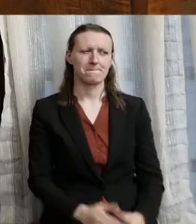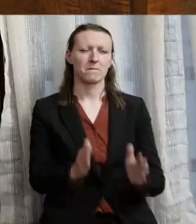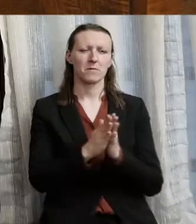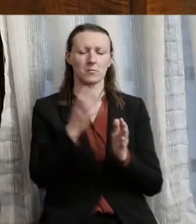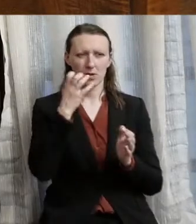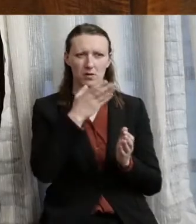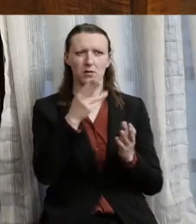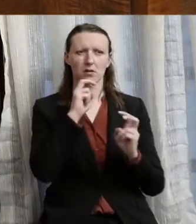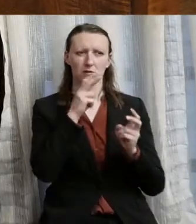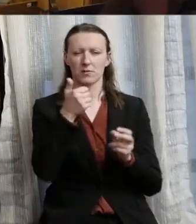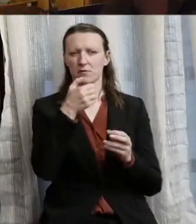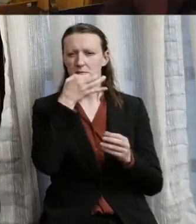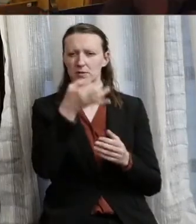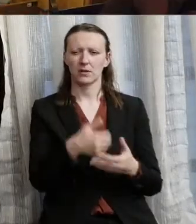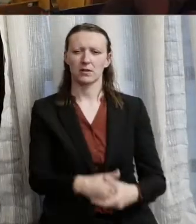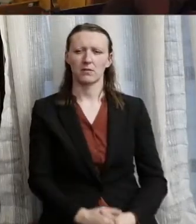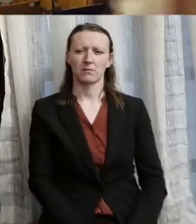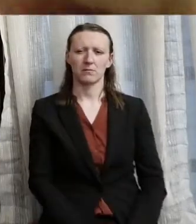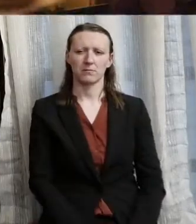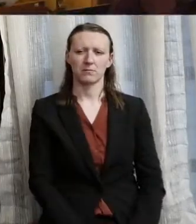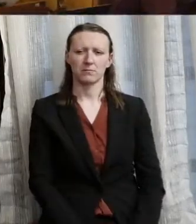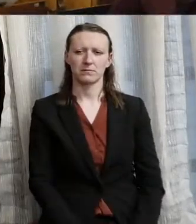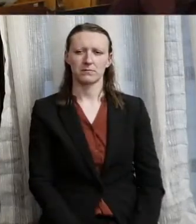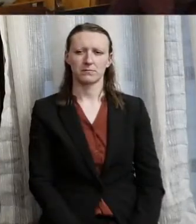molim gradonačelnika da odgovori na prvo pitanje.